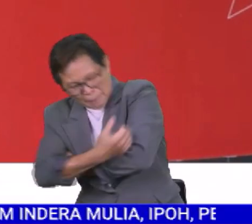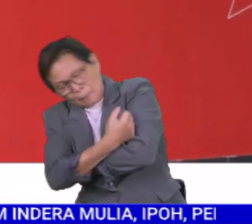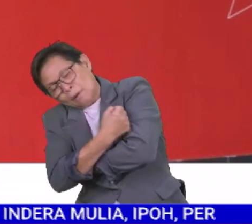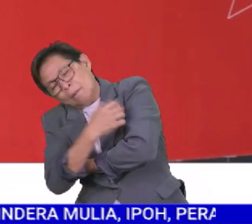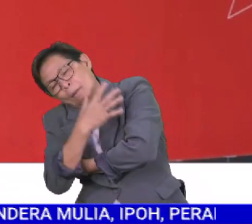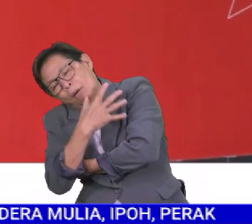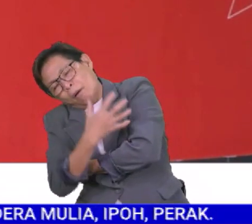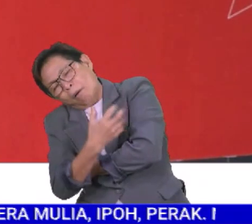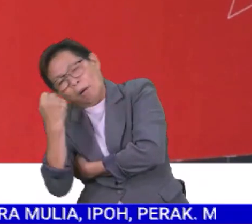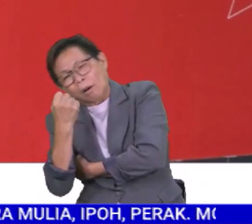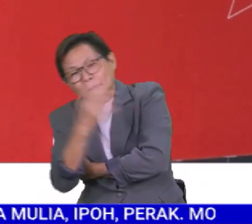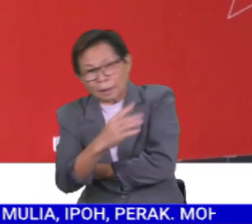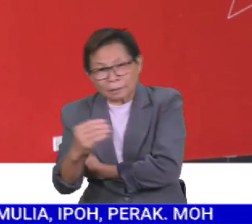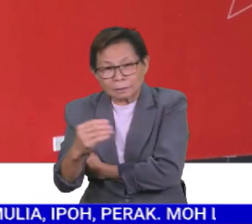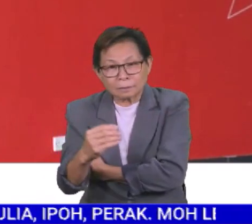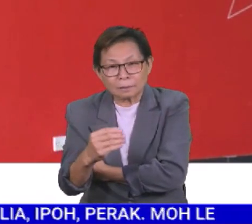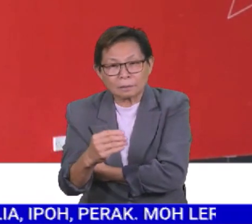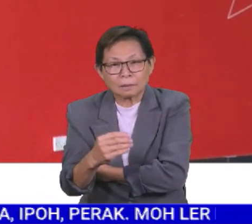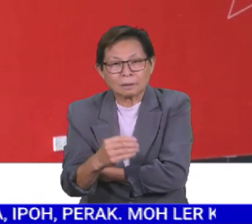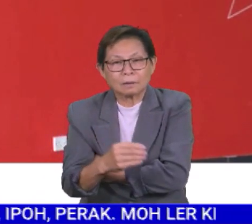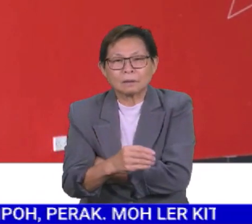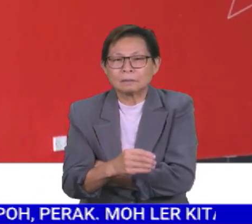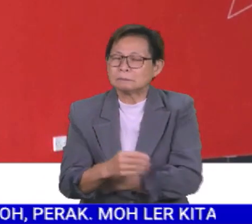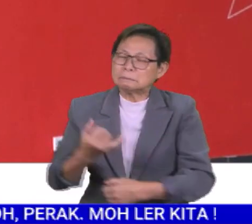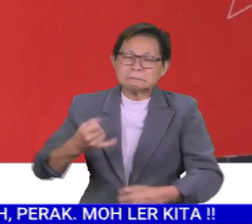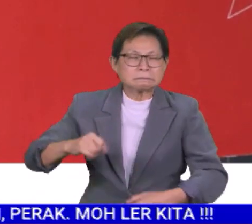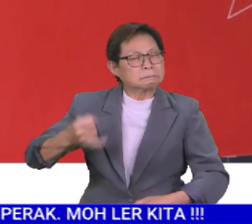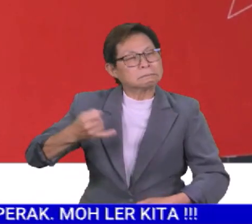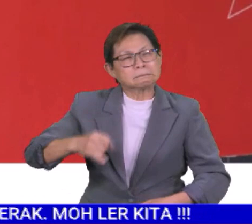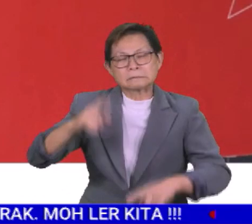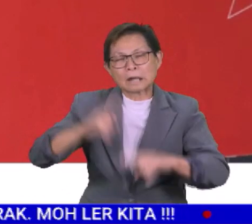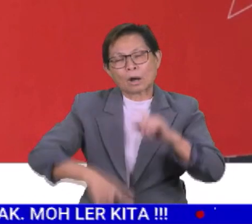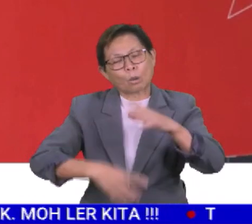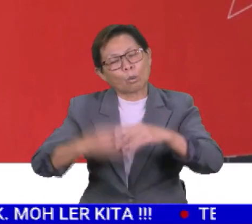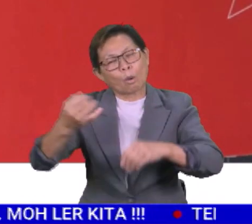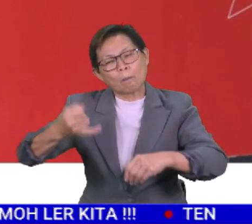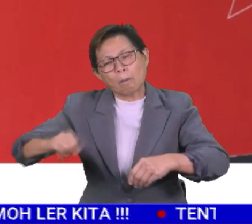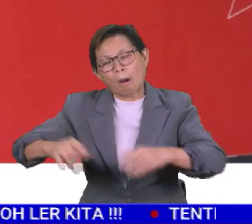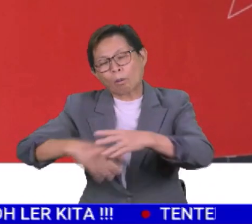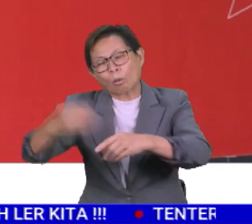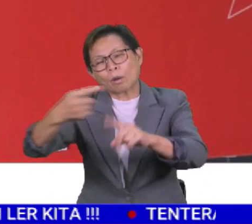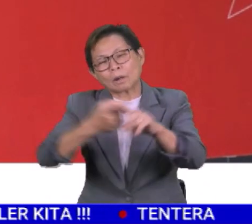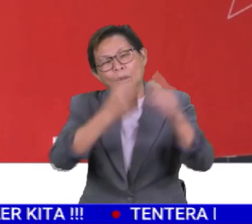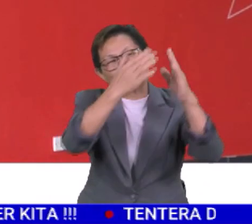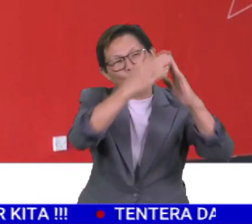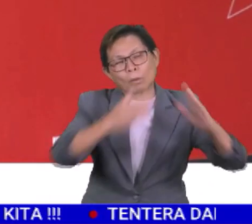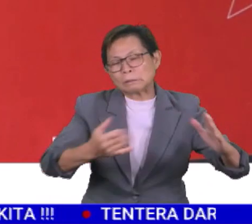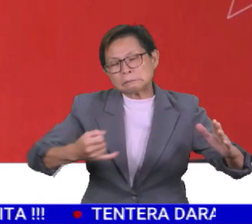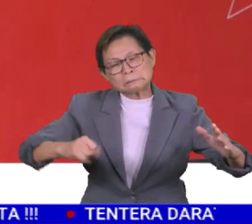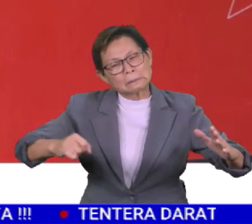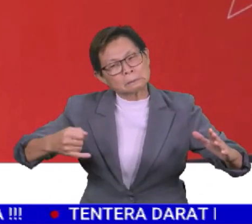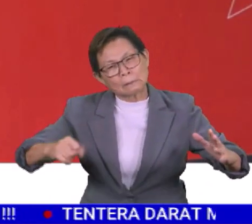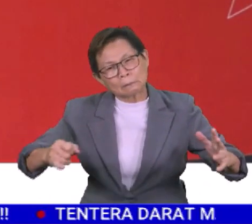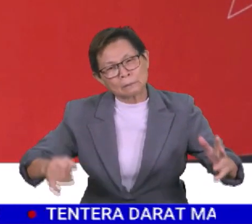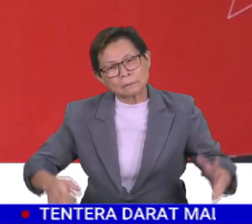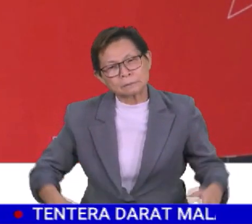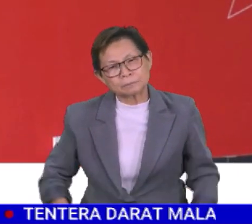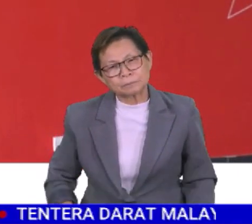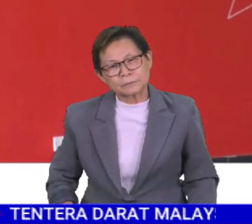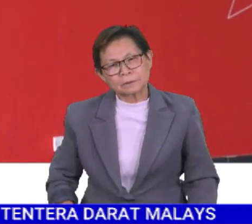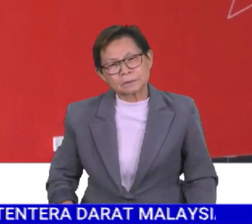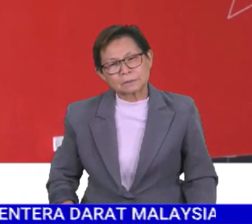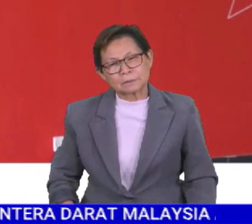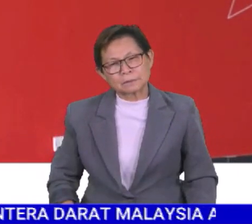Okay. Jadinya diorang memang tak sempat nak keluar daripada kawasan rumah tersebut lah.